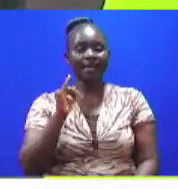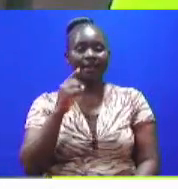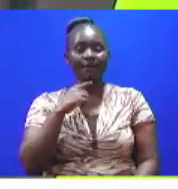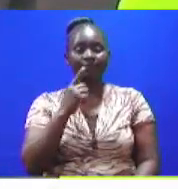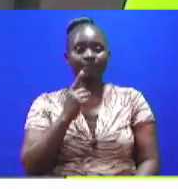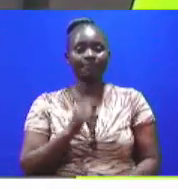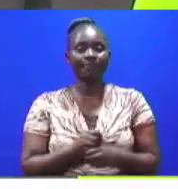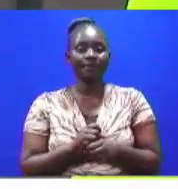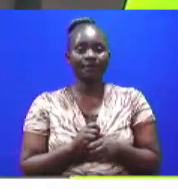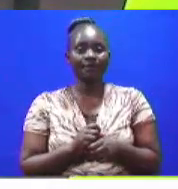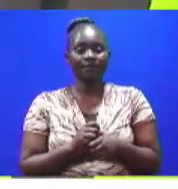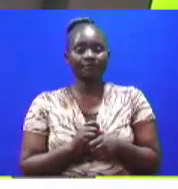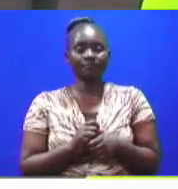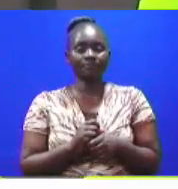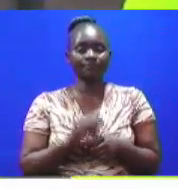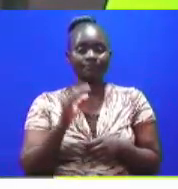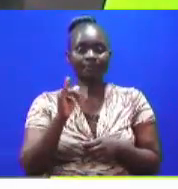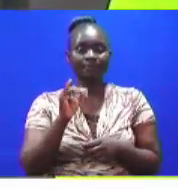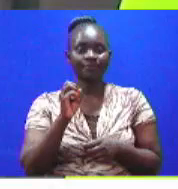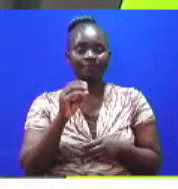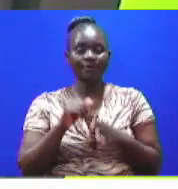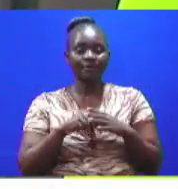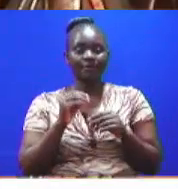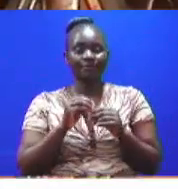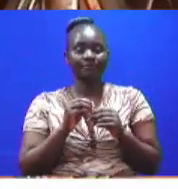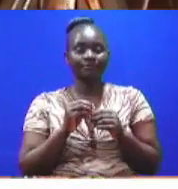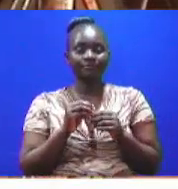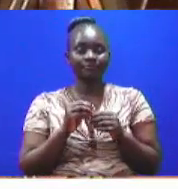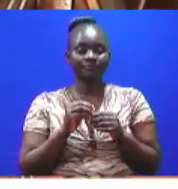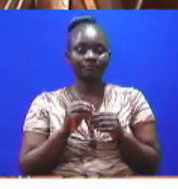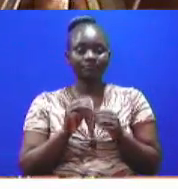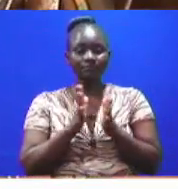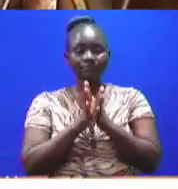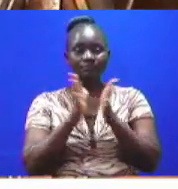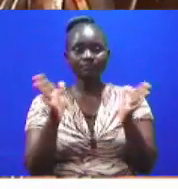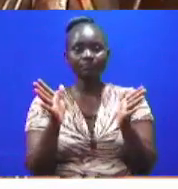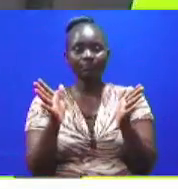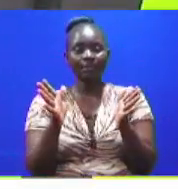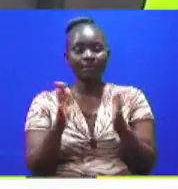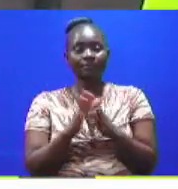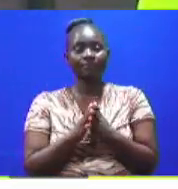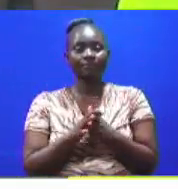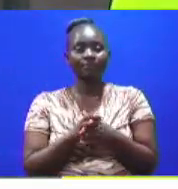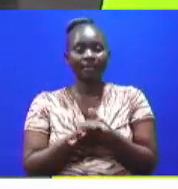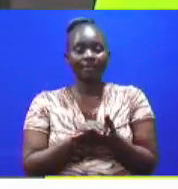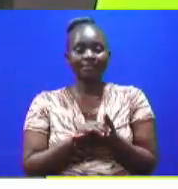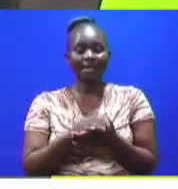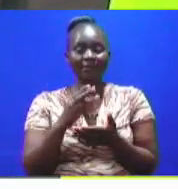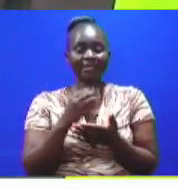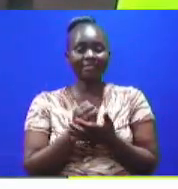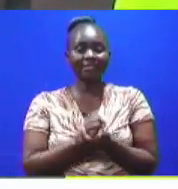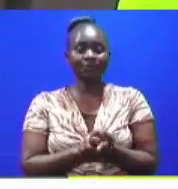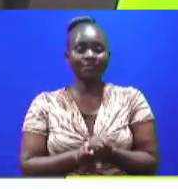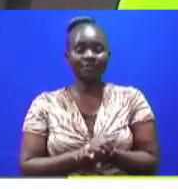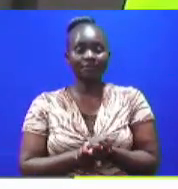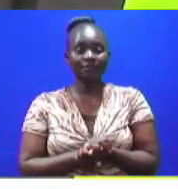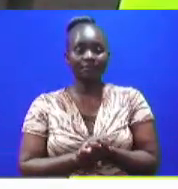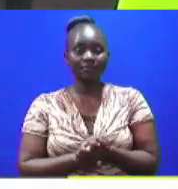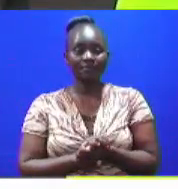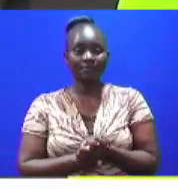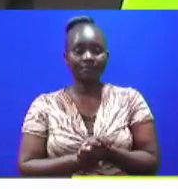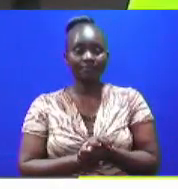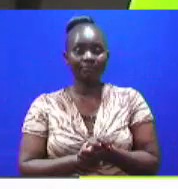Lero lia lengeli tuko lia boda boda. Vale kono chinto kwenke satiketi ya waye stage. Kyoge